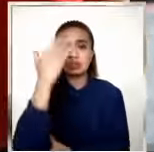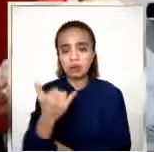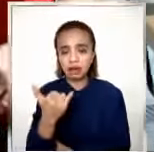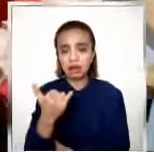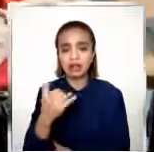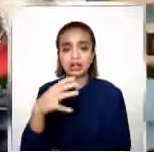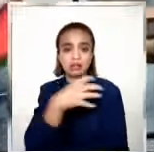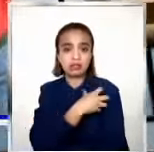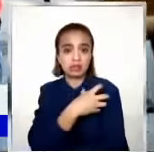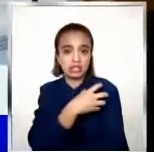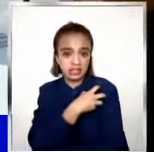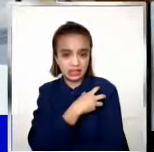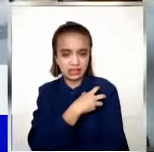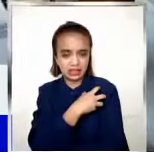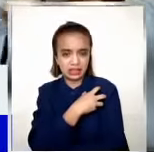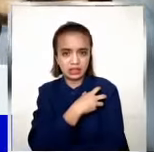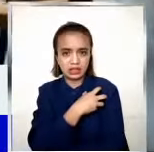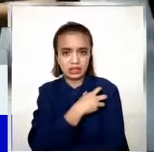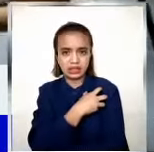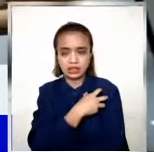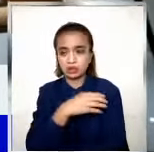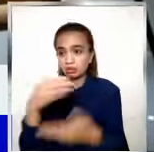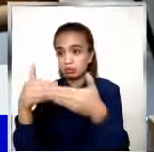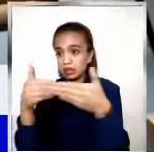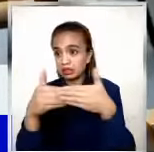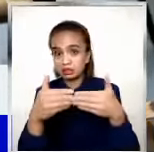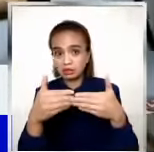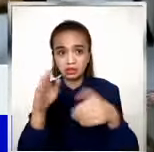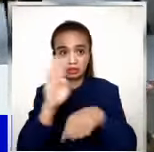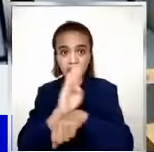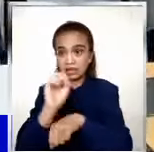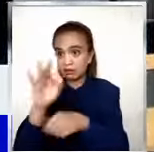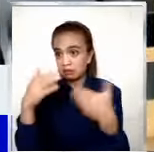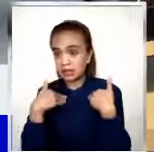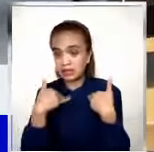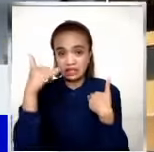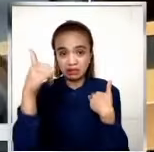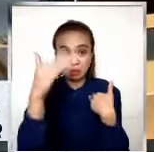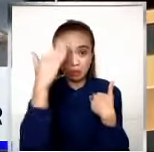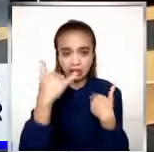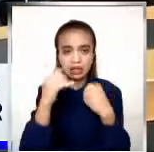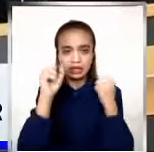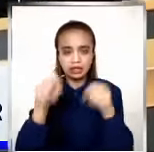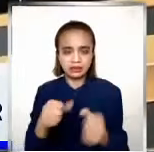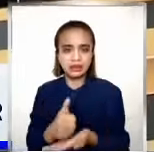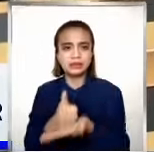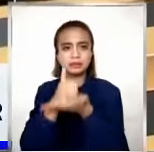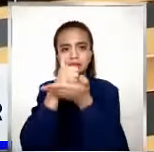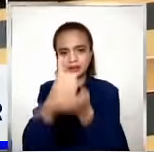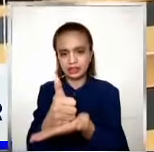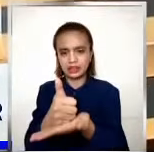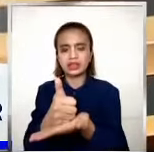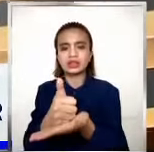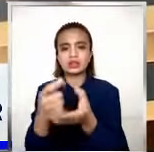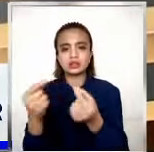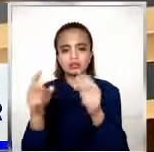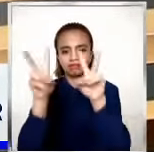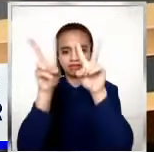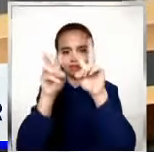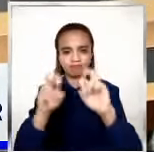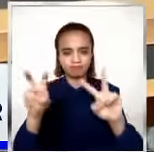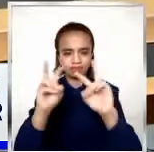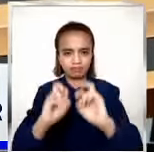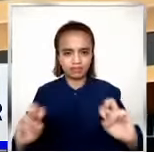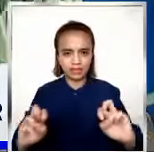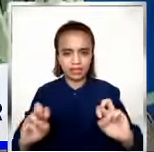Substation sa mga kalapit na establishmento may CCTV sa pag-asang makakatulong ito sa kanilang isinasagawang investigasyon at sa pagkakaaresto ng